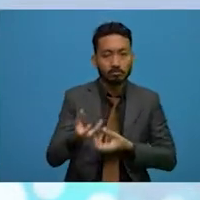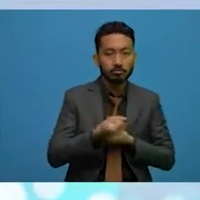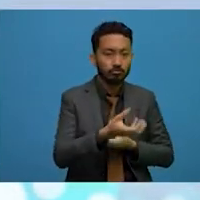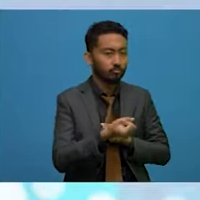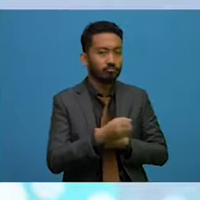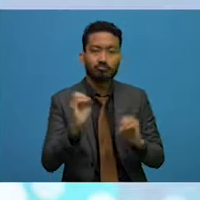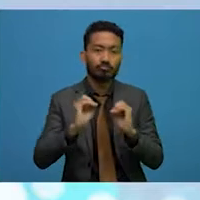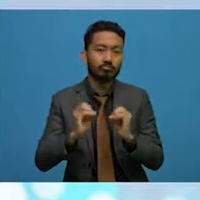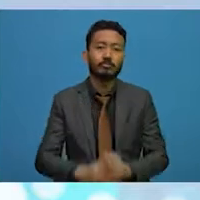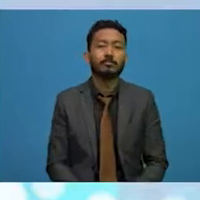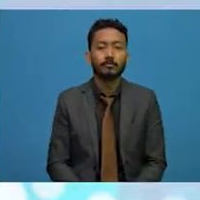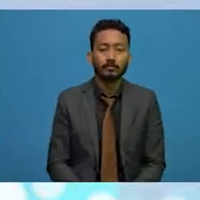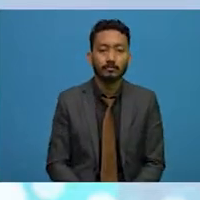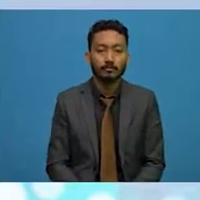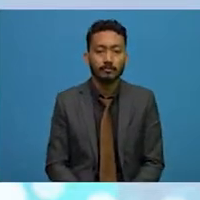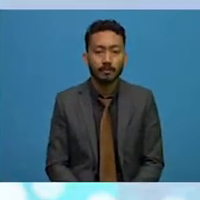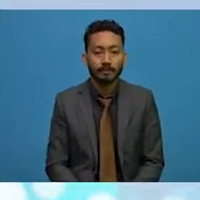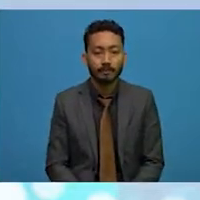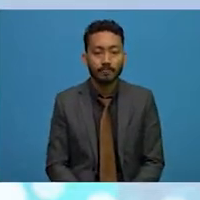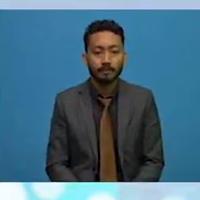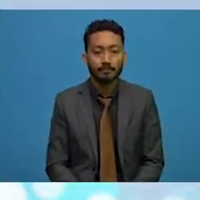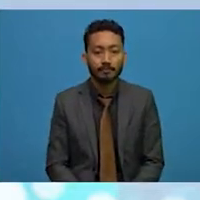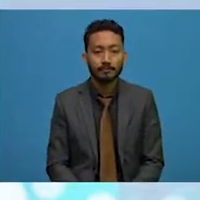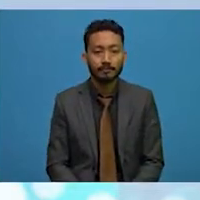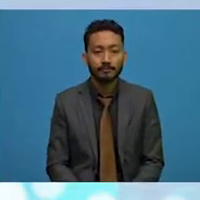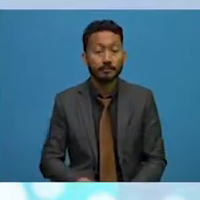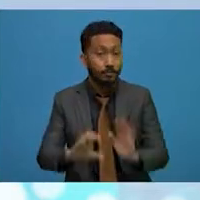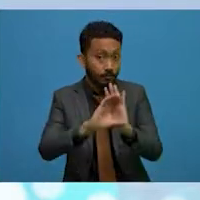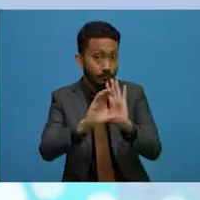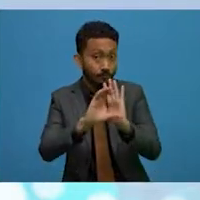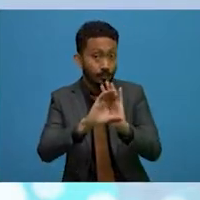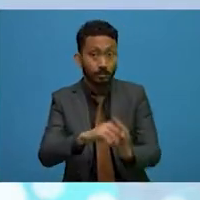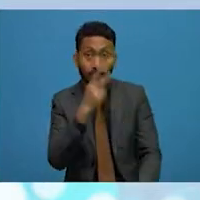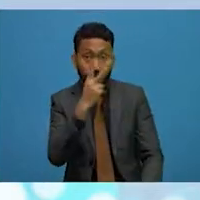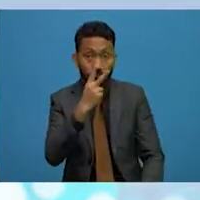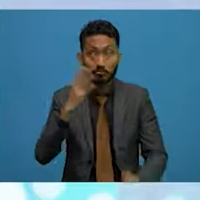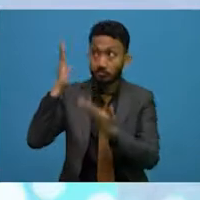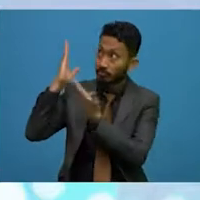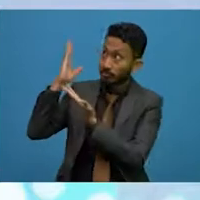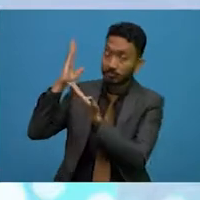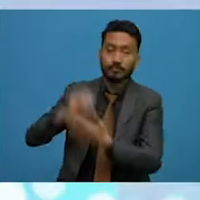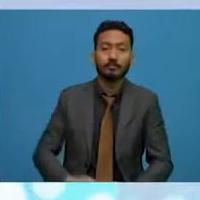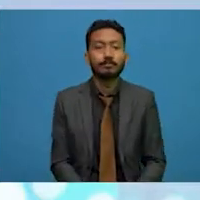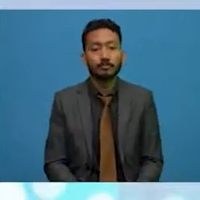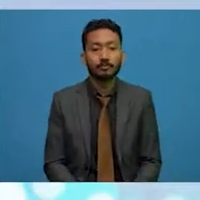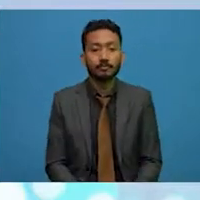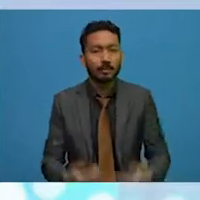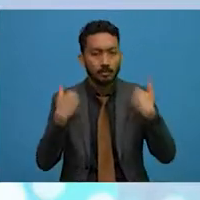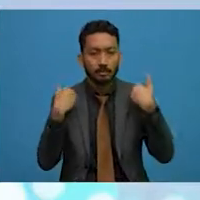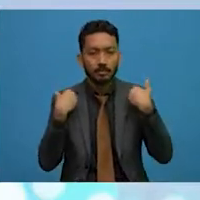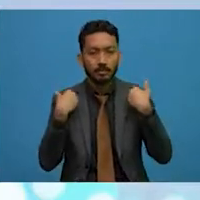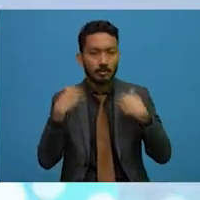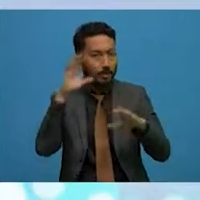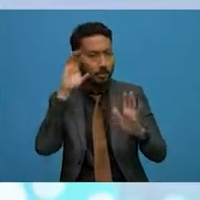khalayak. Contohnya dalam cerpen anak-anak yang bergelimpangan. Gambaran yang cuba